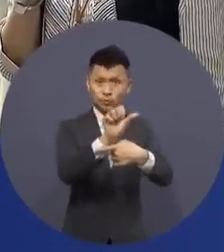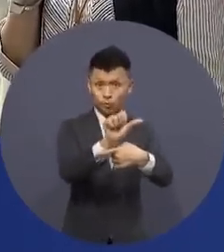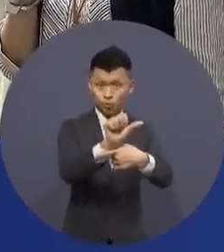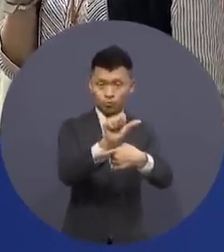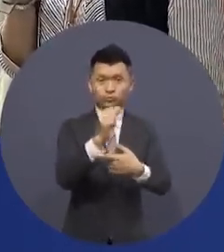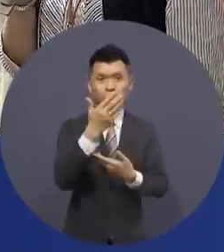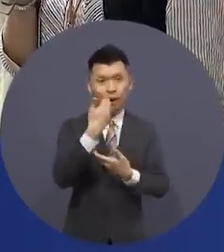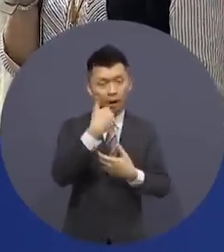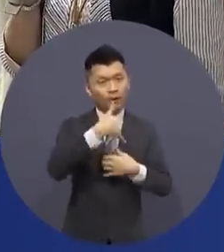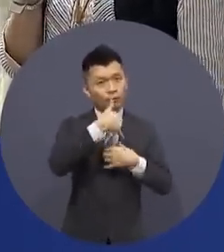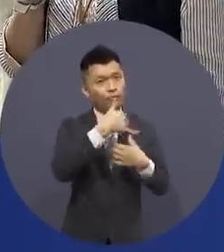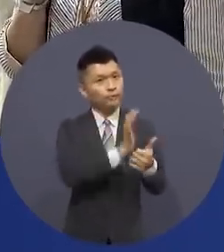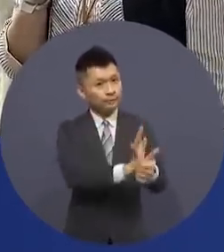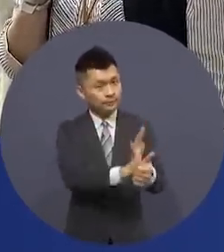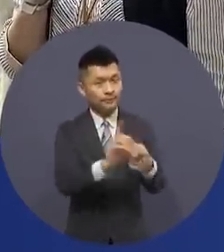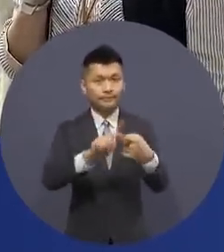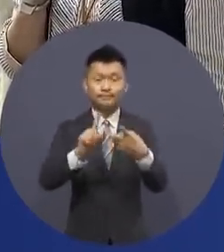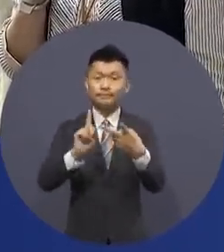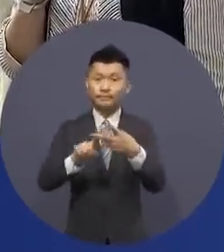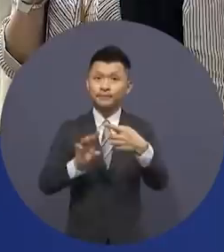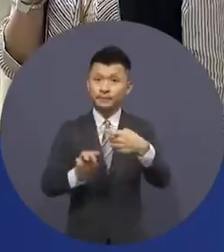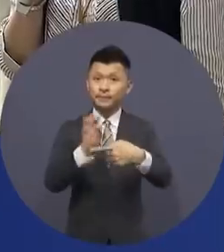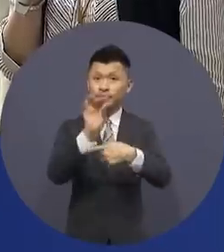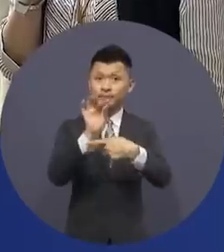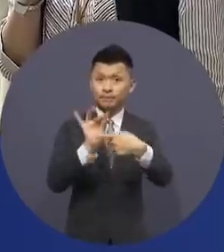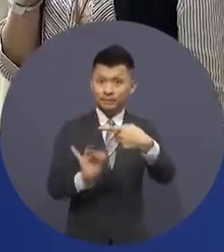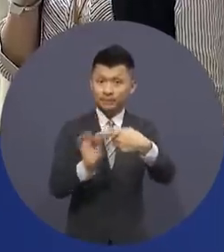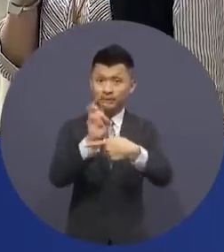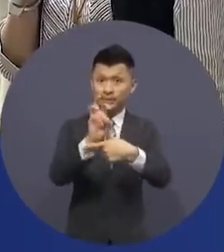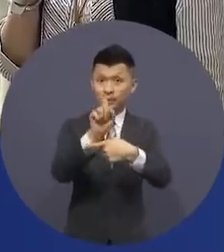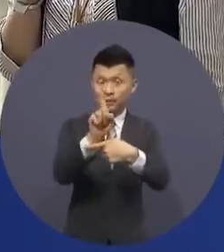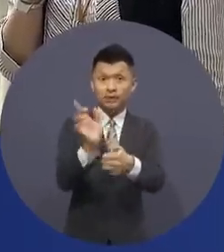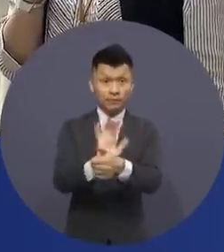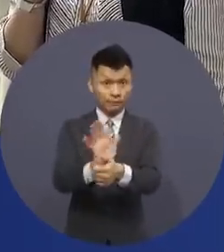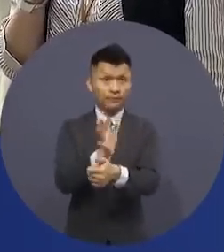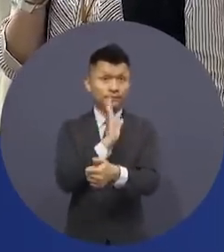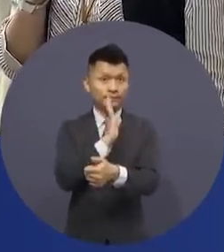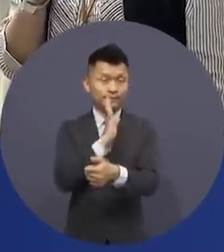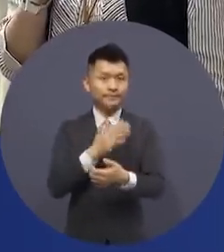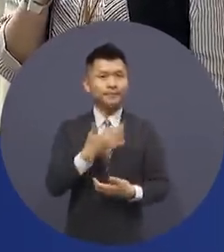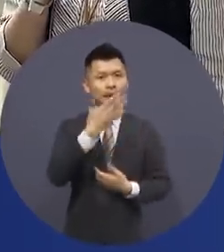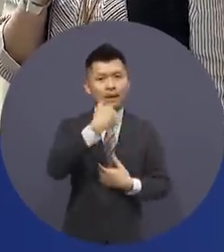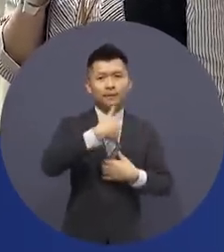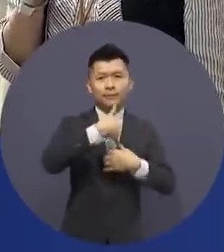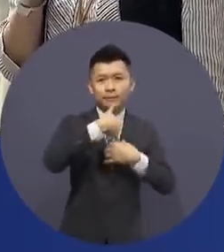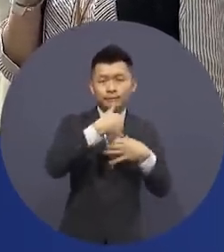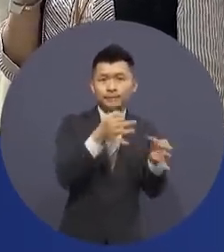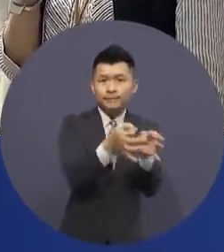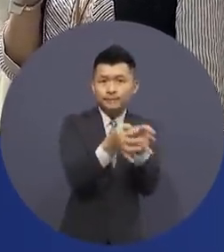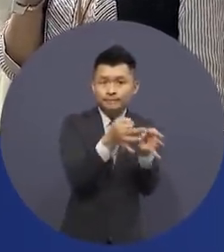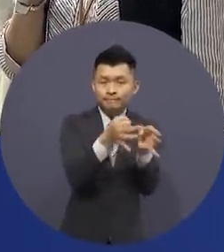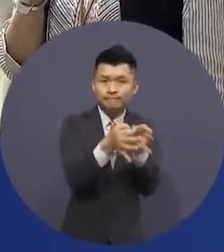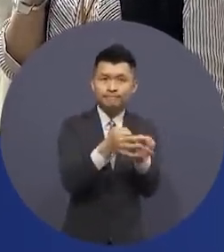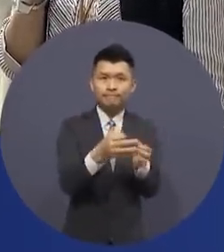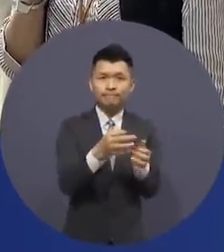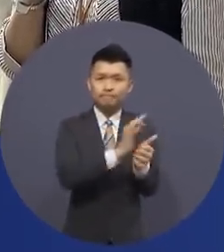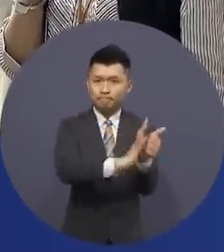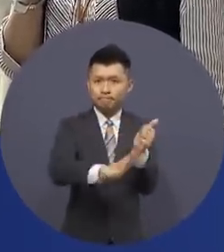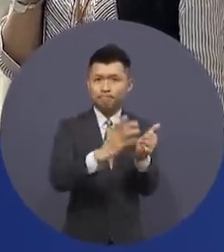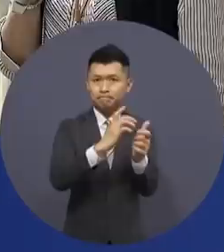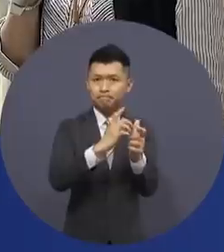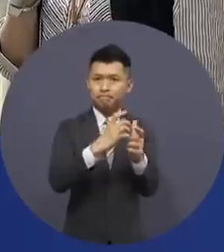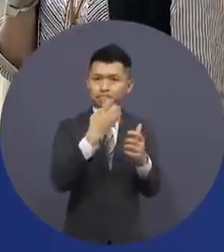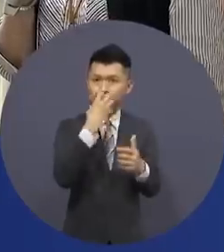业，31%是服务业。那餐饮业其实也是在这一波疫情里面受到冲击影响的。